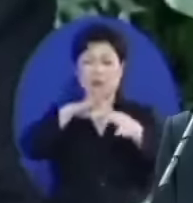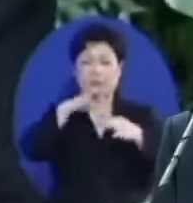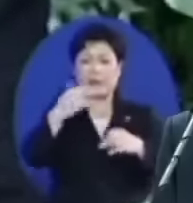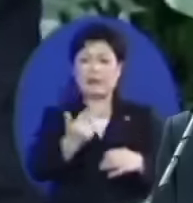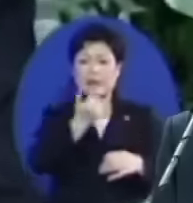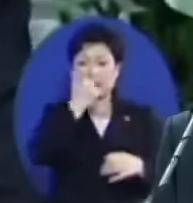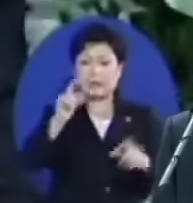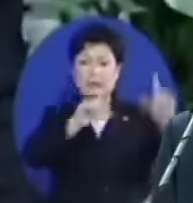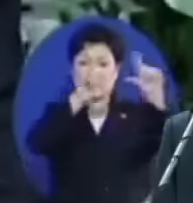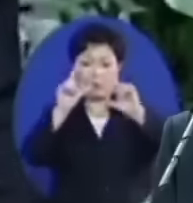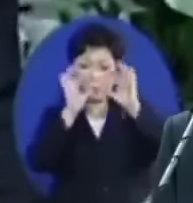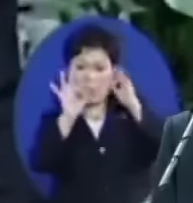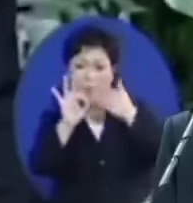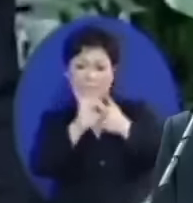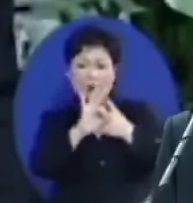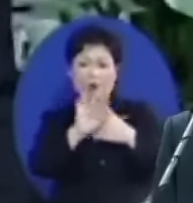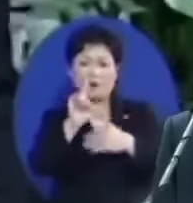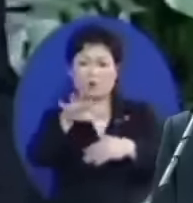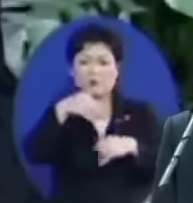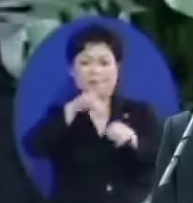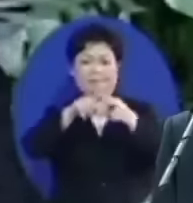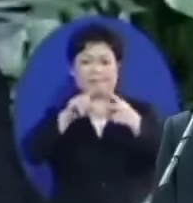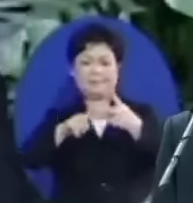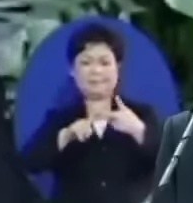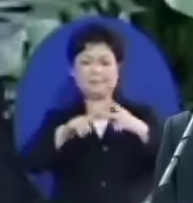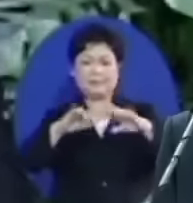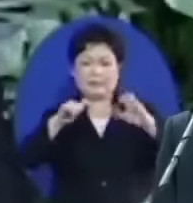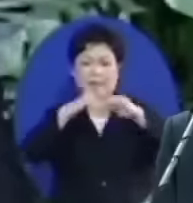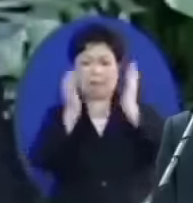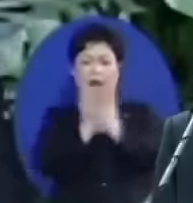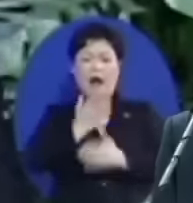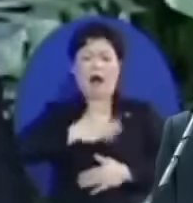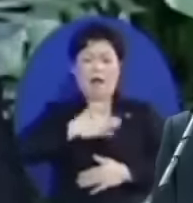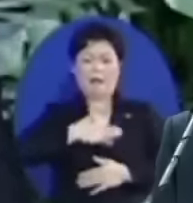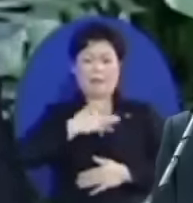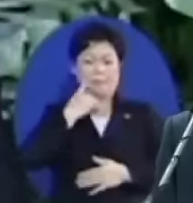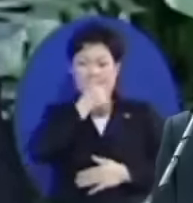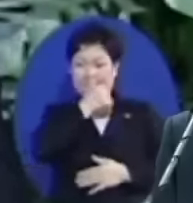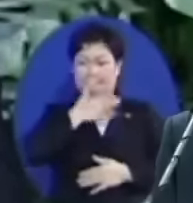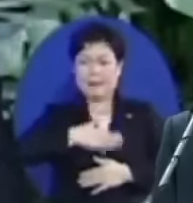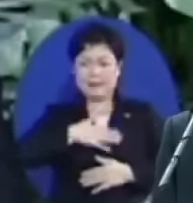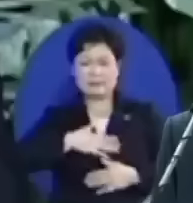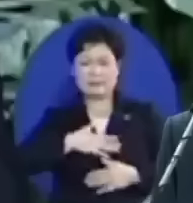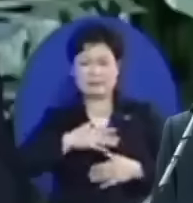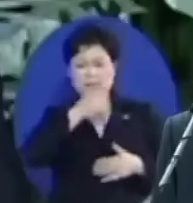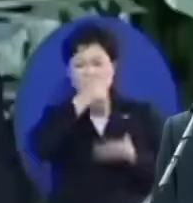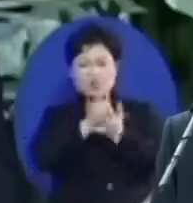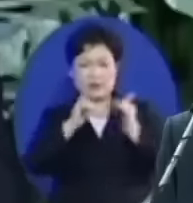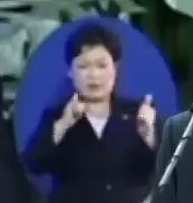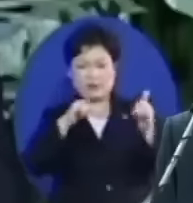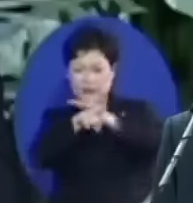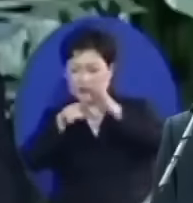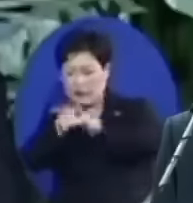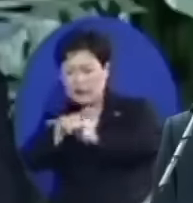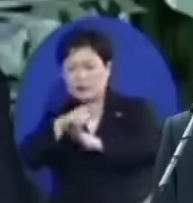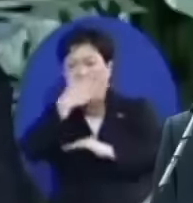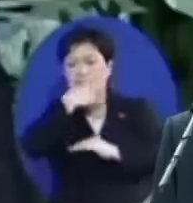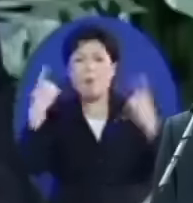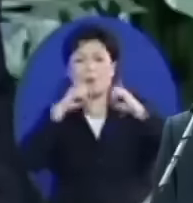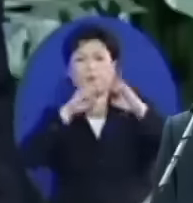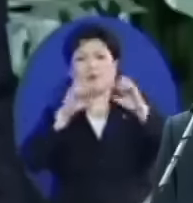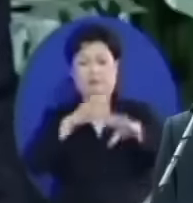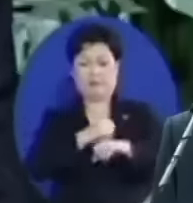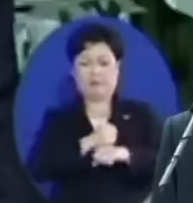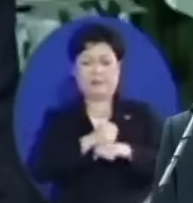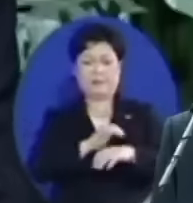보면은 어느 곳에 가든지 세상이 다 아는 죄인을 찾아가서 복음을 전했었습니다.